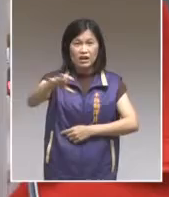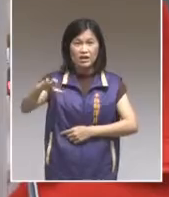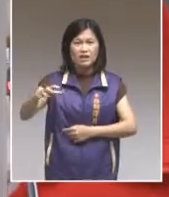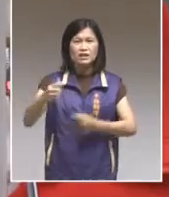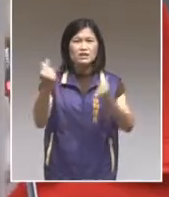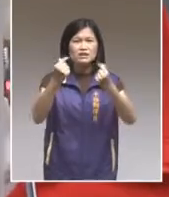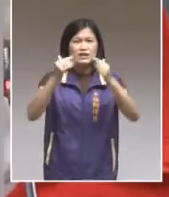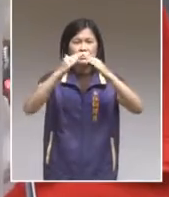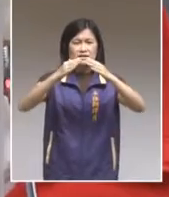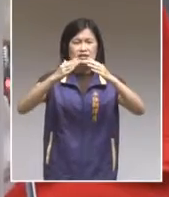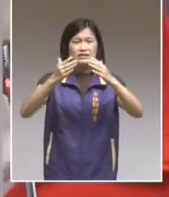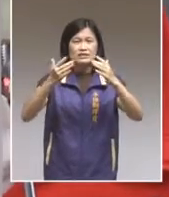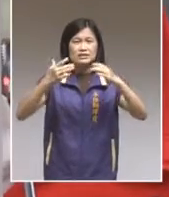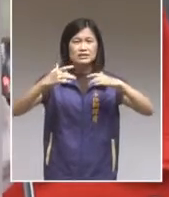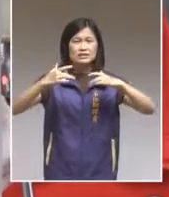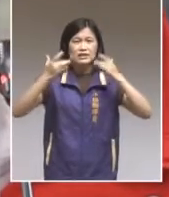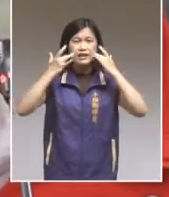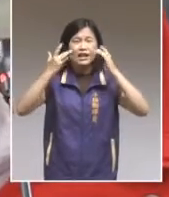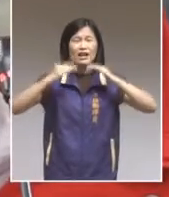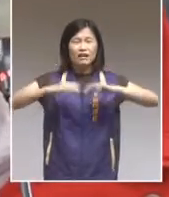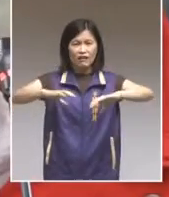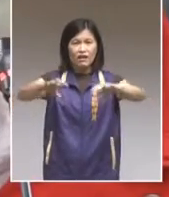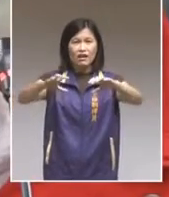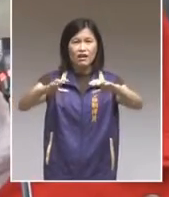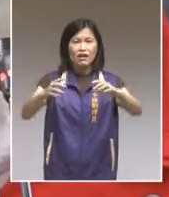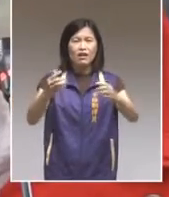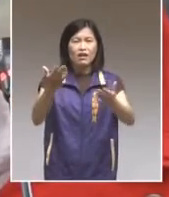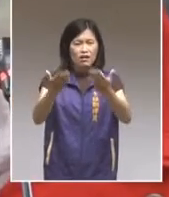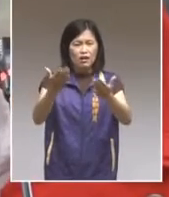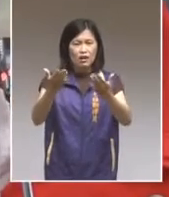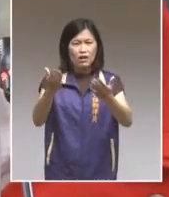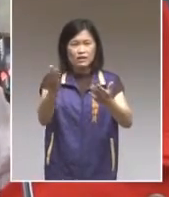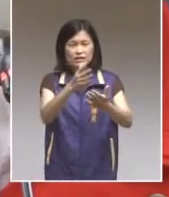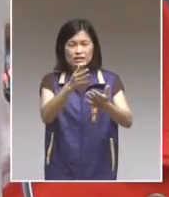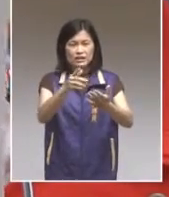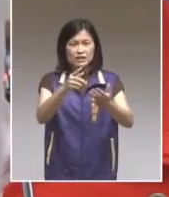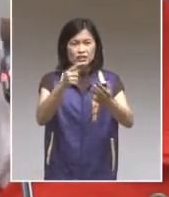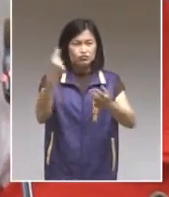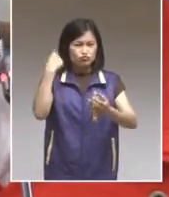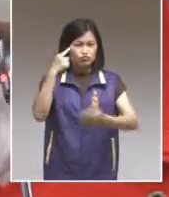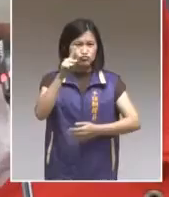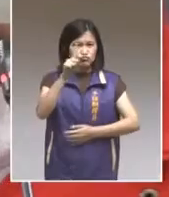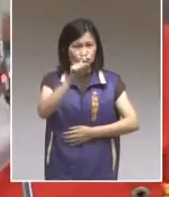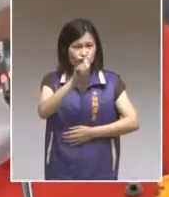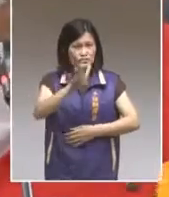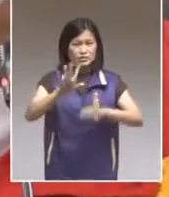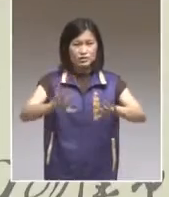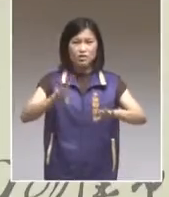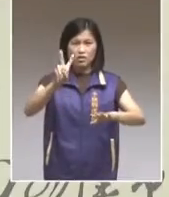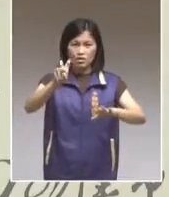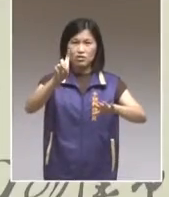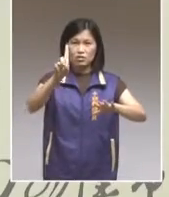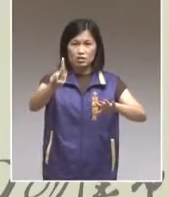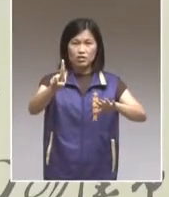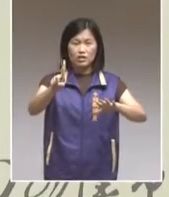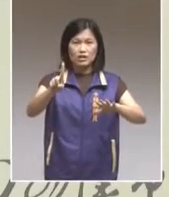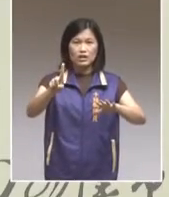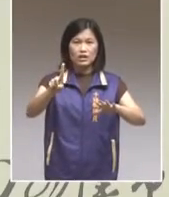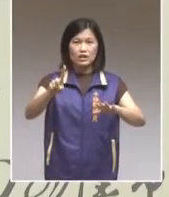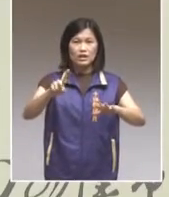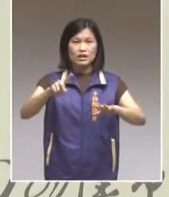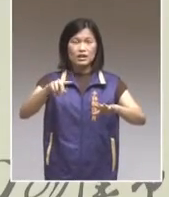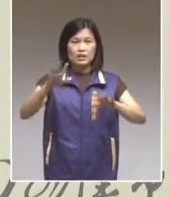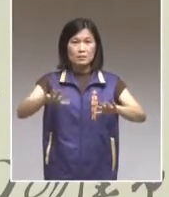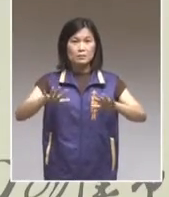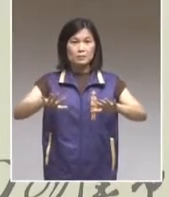像菜市场啊等等这个部分啊，那昨天是14，今天是21，好。那在这里跟